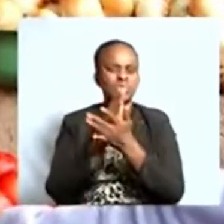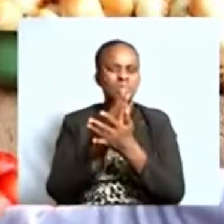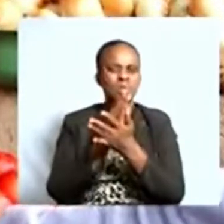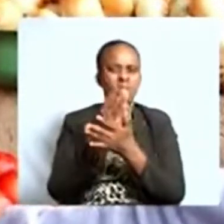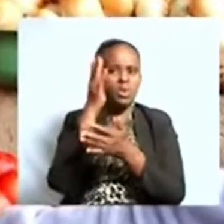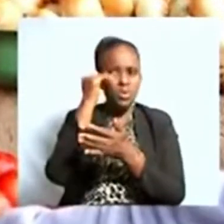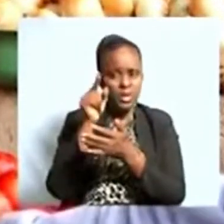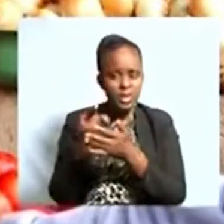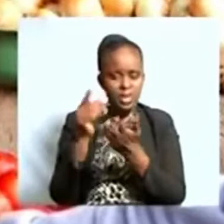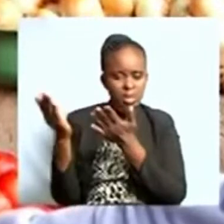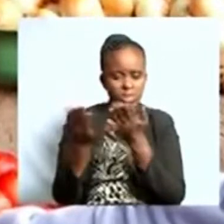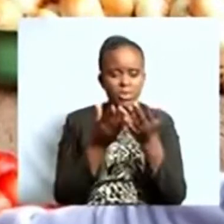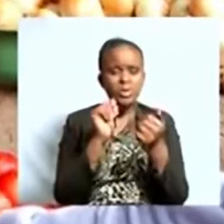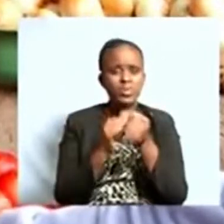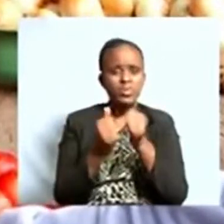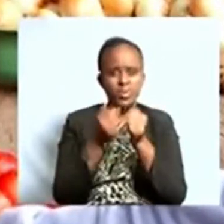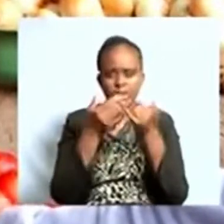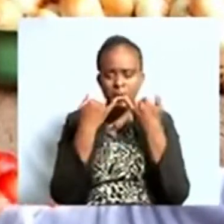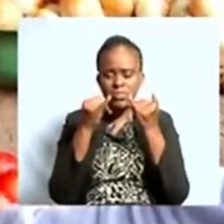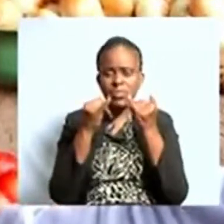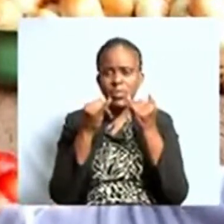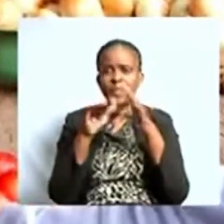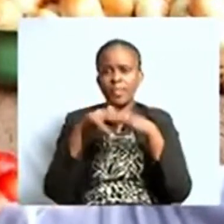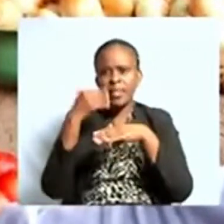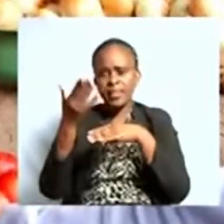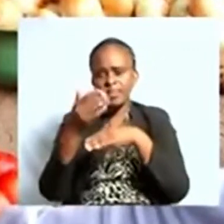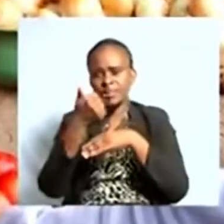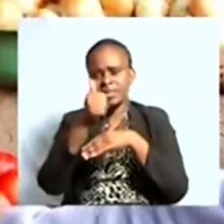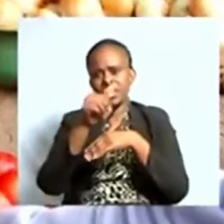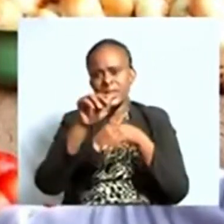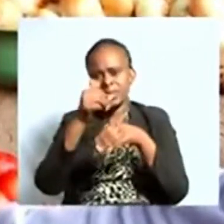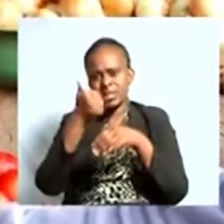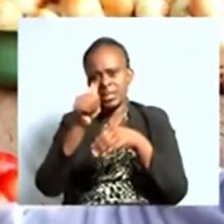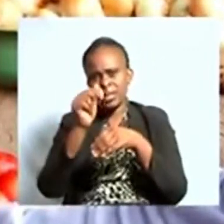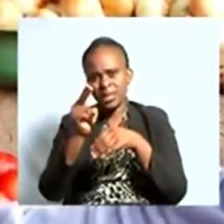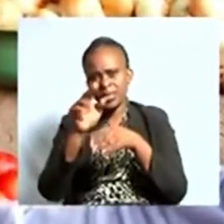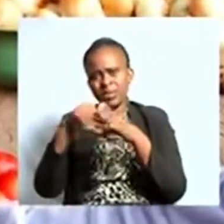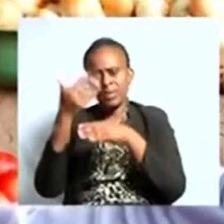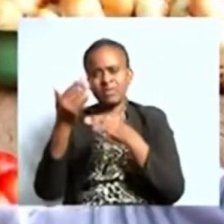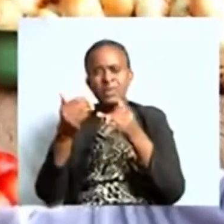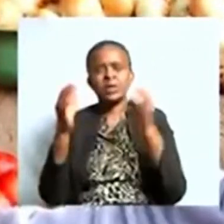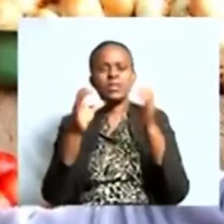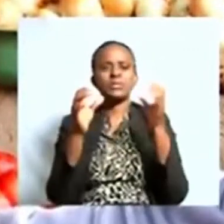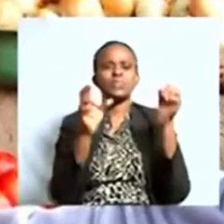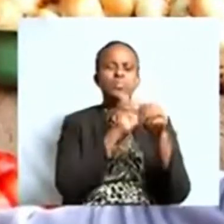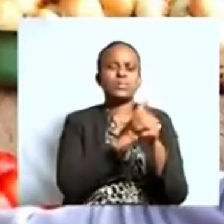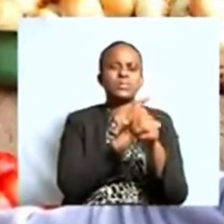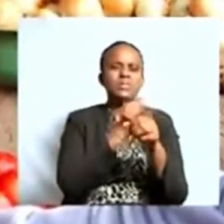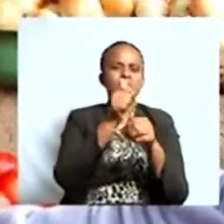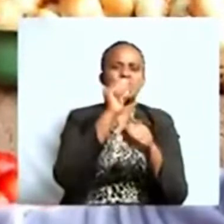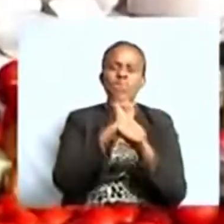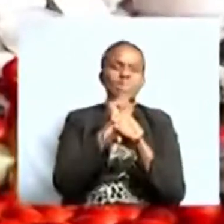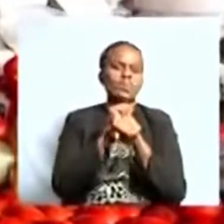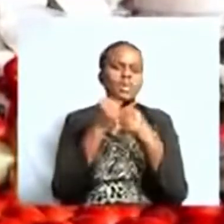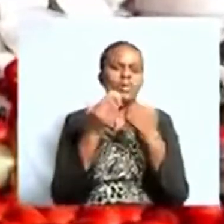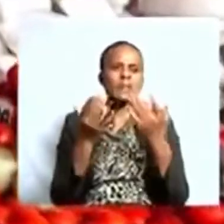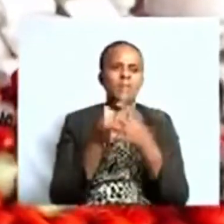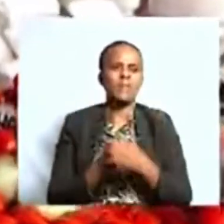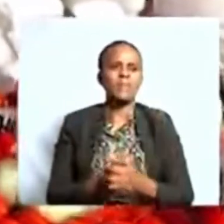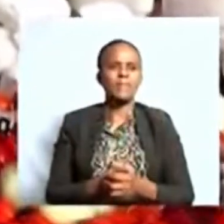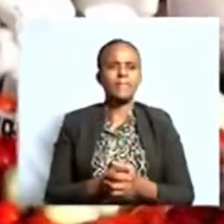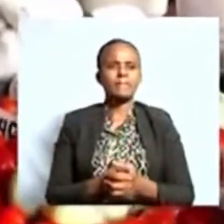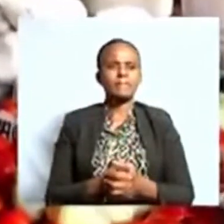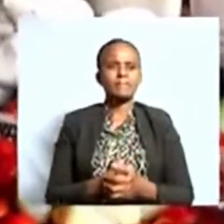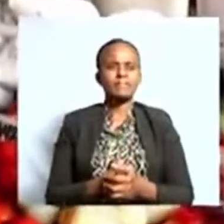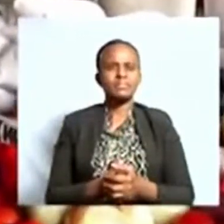vileta problem wakawauza msichoka mmazuru 10 hours vachoka wakanso polisi valipo but pabeve va 7 masuzi ayo